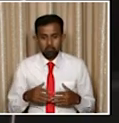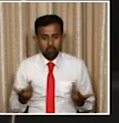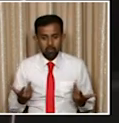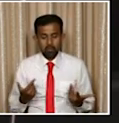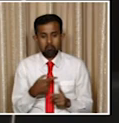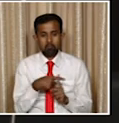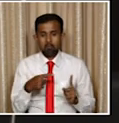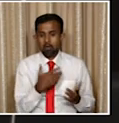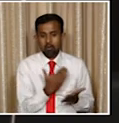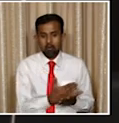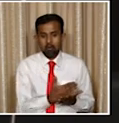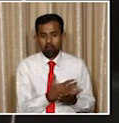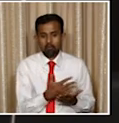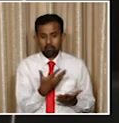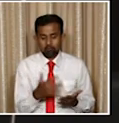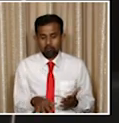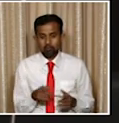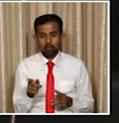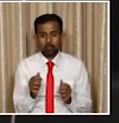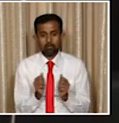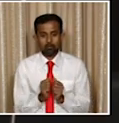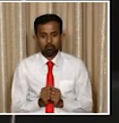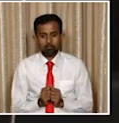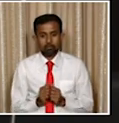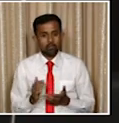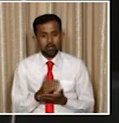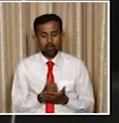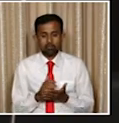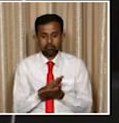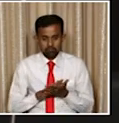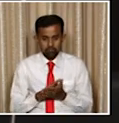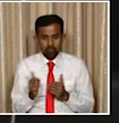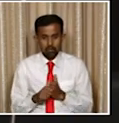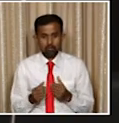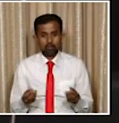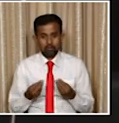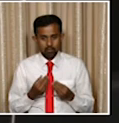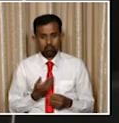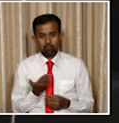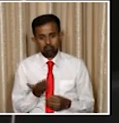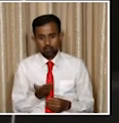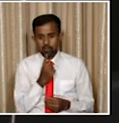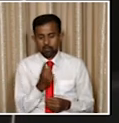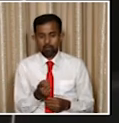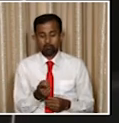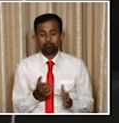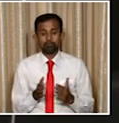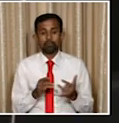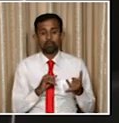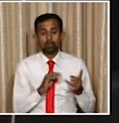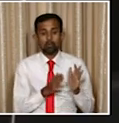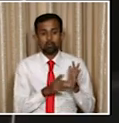அவசரமாக கட்டி கொடுக்குமாறு வேண்டுகோள் விடுக்கின்றேன் அதே போல முசலி பிரதேசத்திலே அலக்கட்டு என்ற ஒரு புதிய மீள்குடியேற்ற கிராமம்